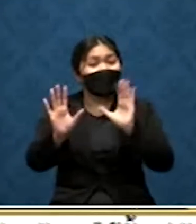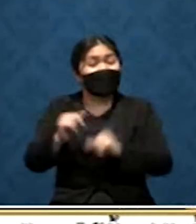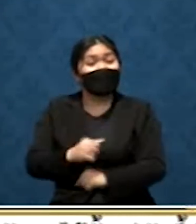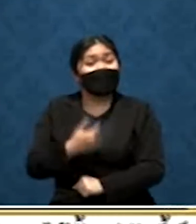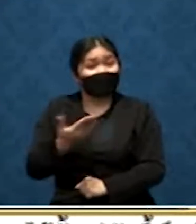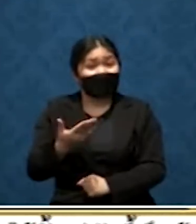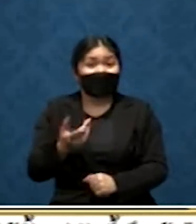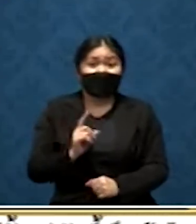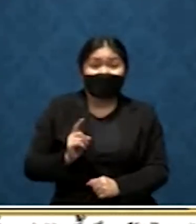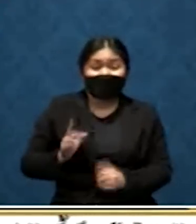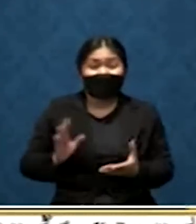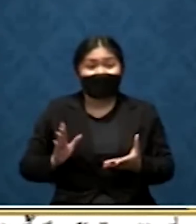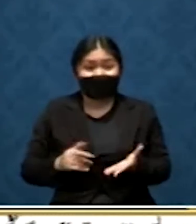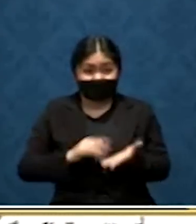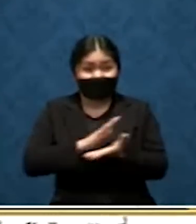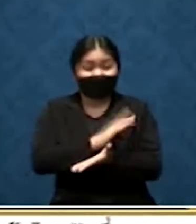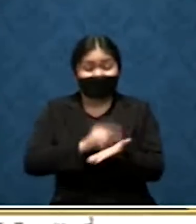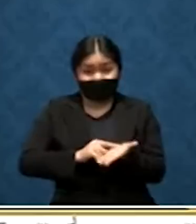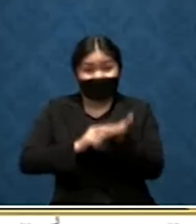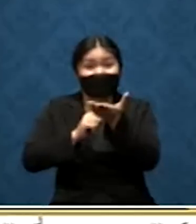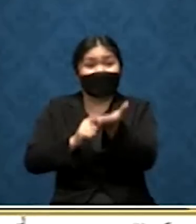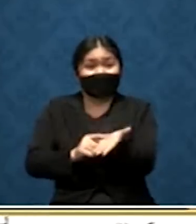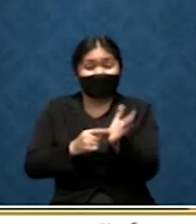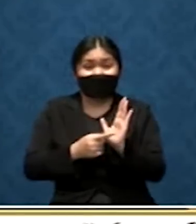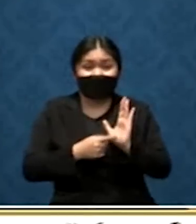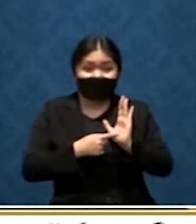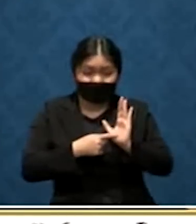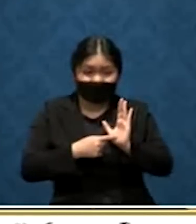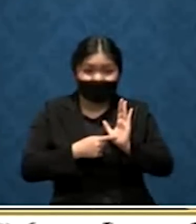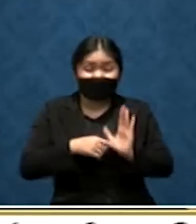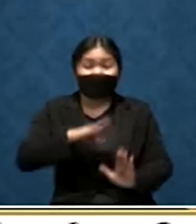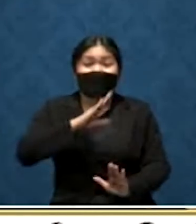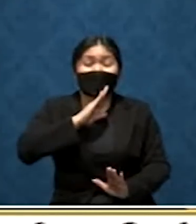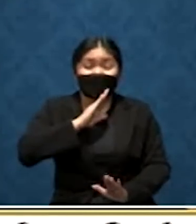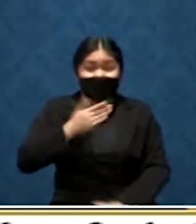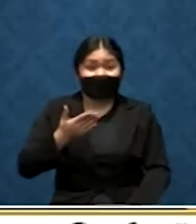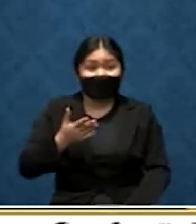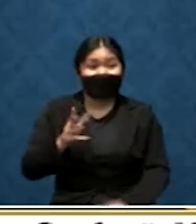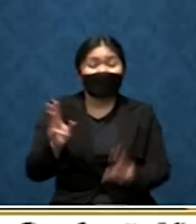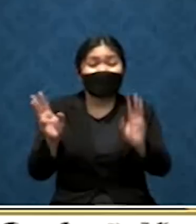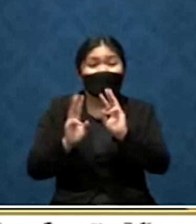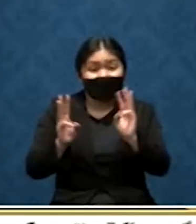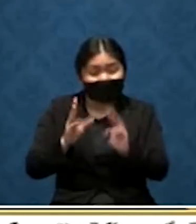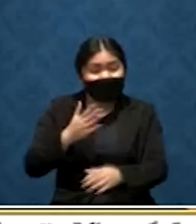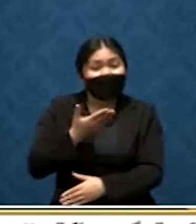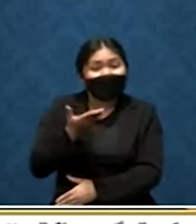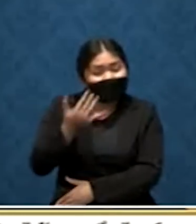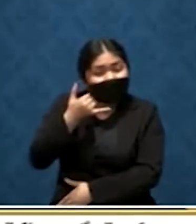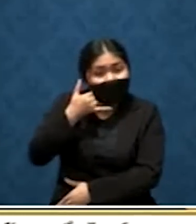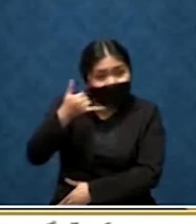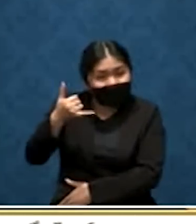เป็อยไรี่ครัีพอร์ครั ชัดเจนครับถ้าเจ้านายวางก็ขอโทนะครับ ชัดเจนครับ